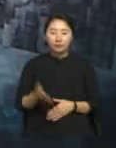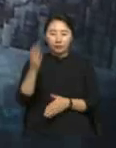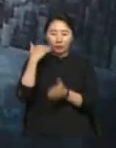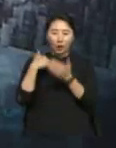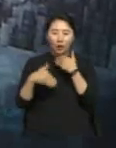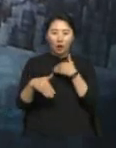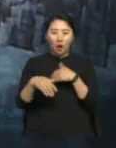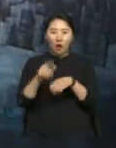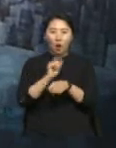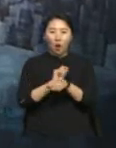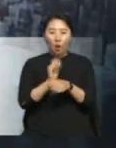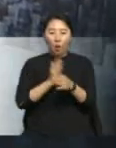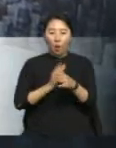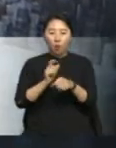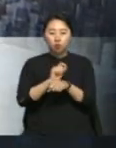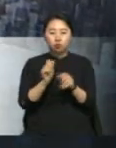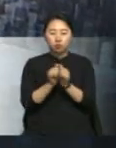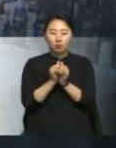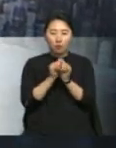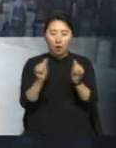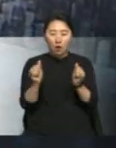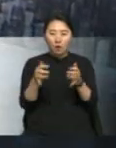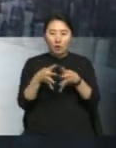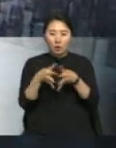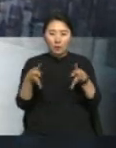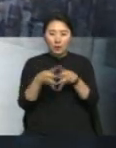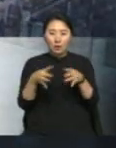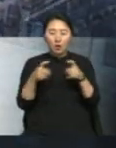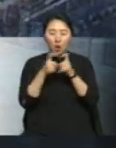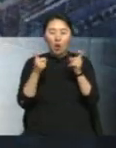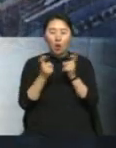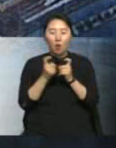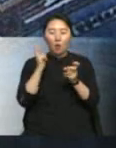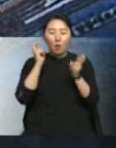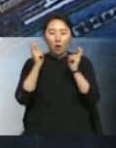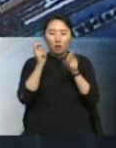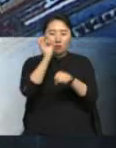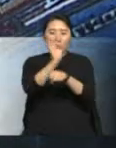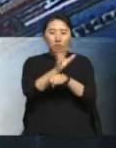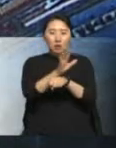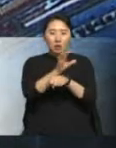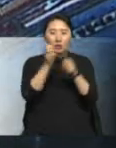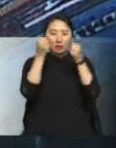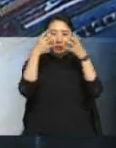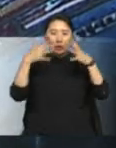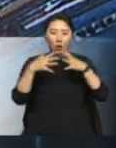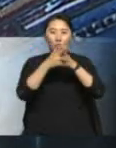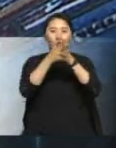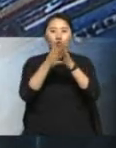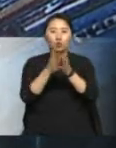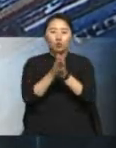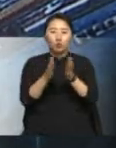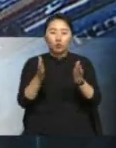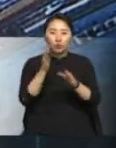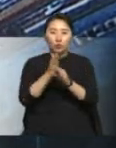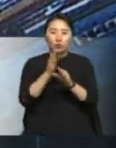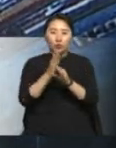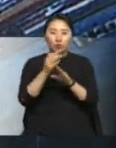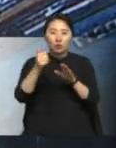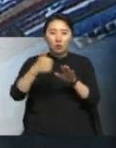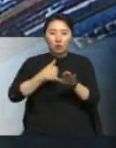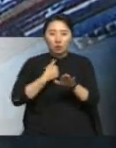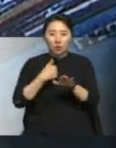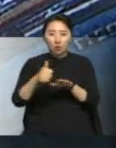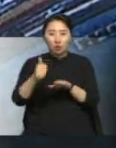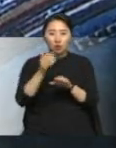과거 공무원 아파트였던 강남구 개포 8단지는 민간 기업이 사들여 현재 재건축 공사가 한창입니다. 그런데 출입구 가운데